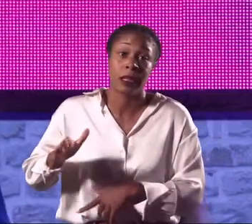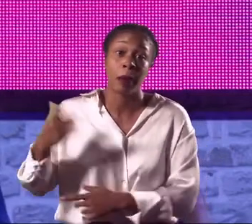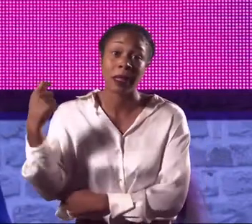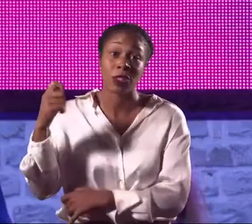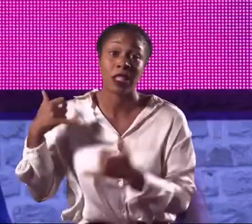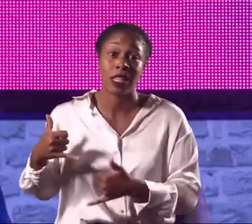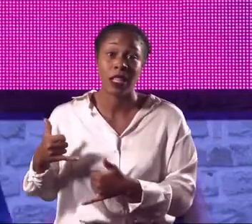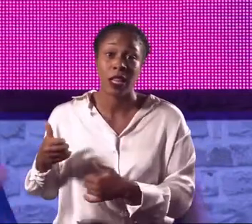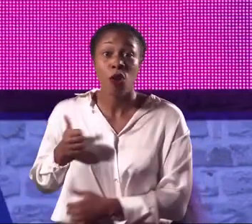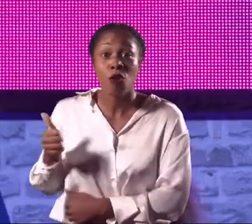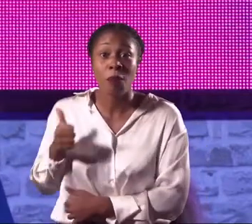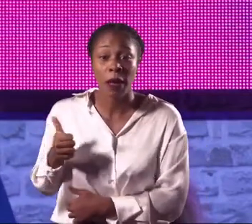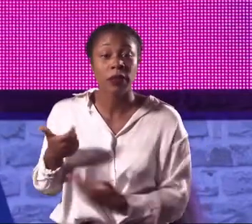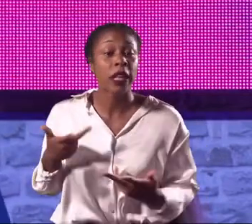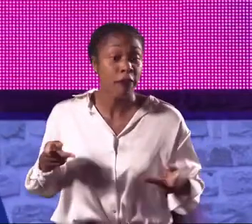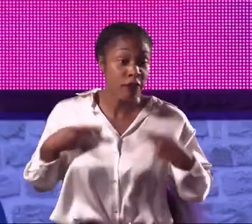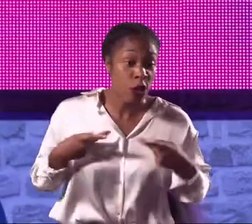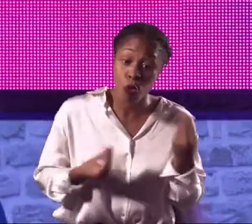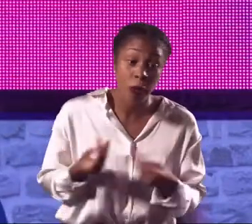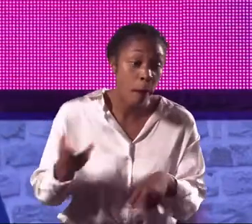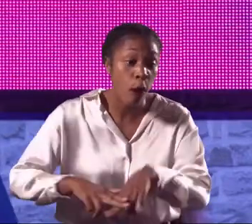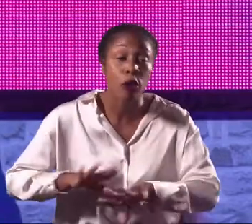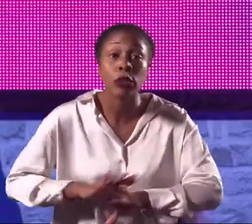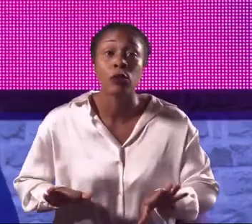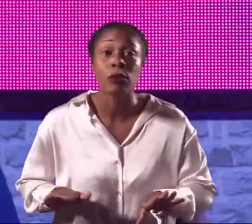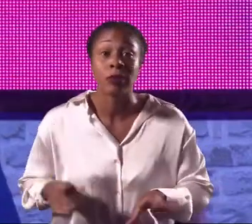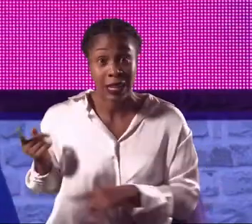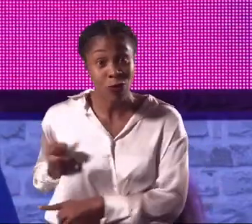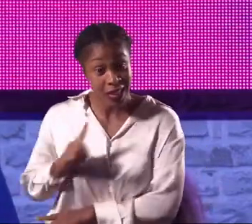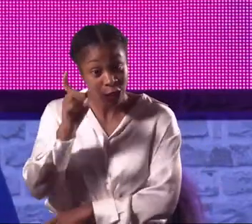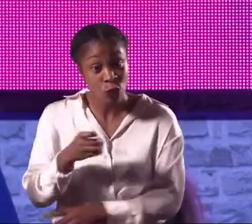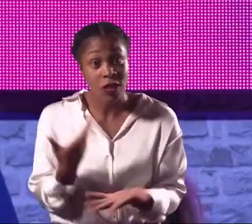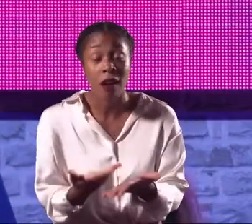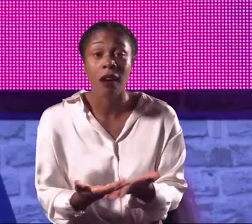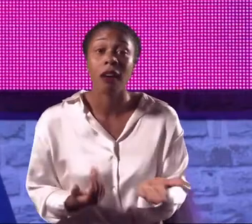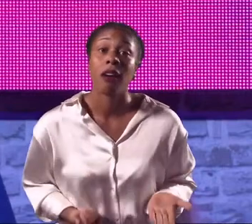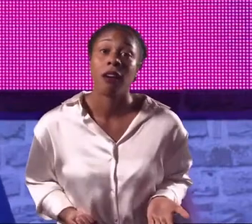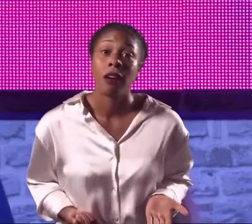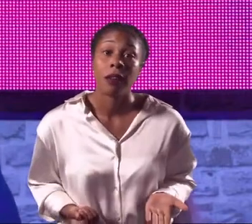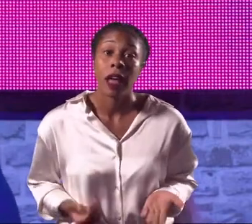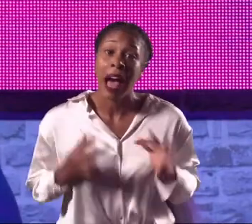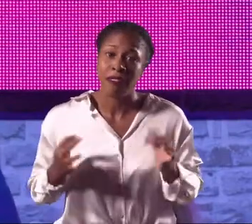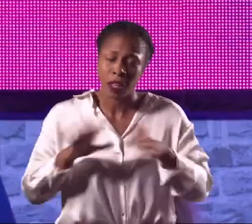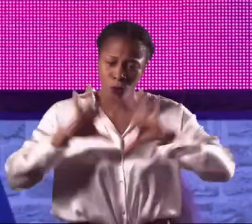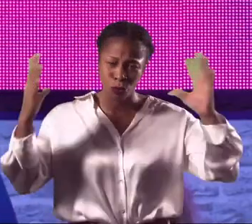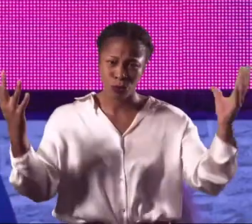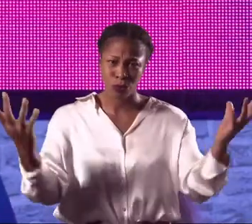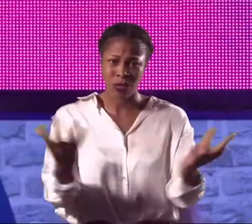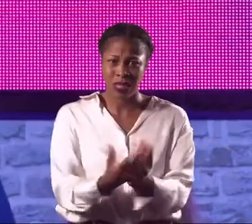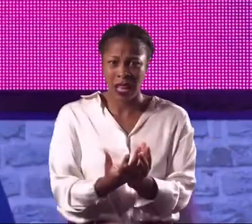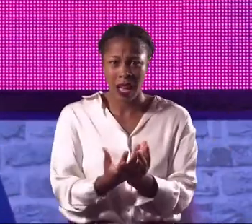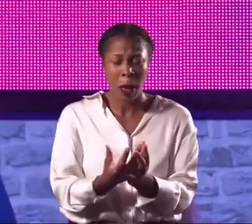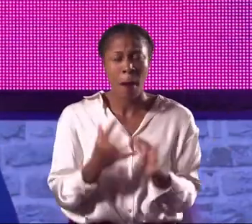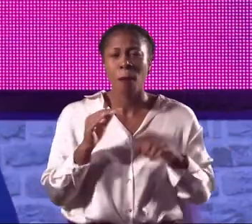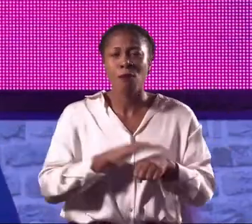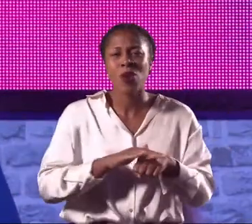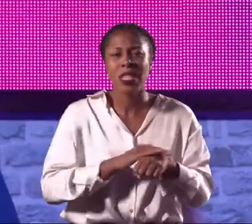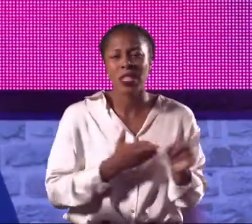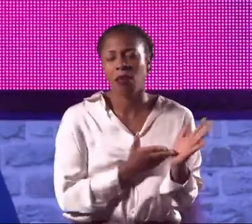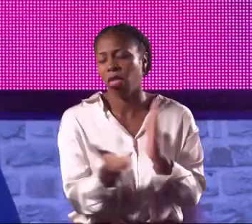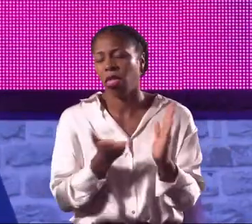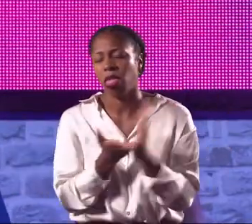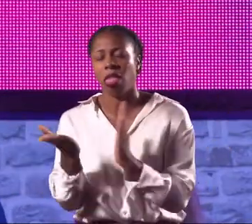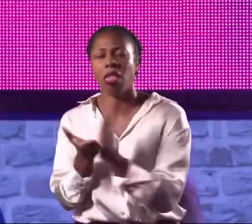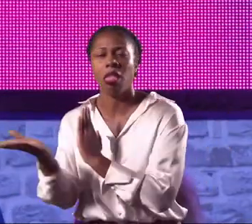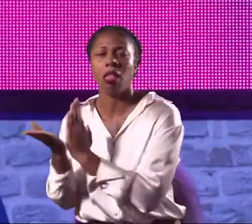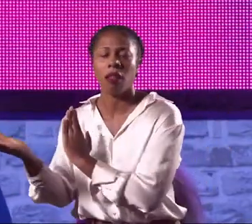mourir. C'est la question qui nous est posée. Par rapport à ça, je vais vous dire, par rapport à toutes les défiances qu'il y a sur les politiques, il